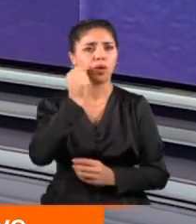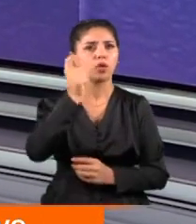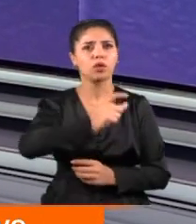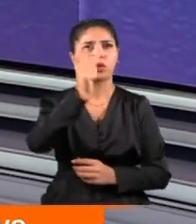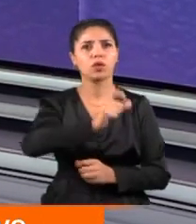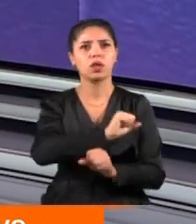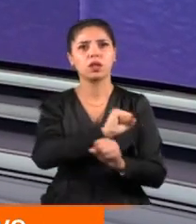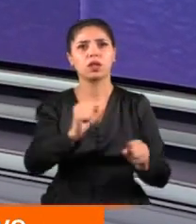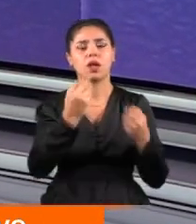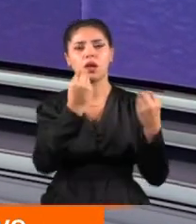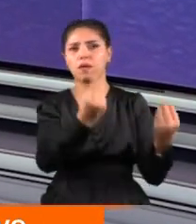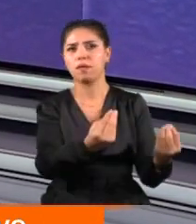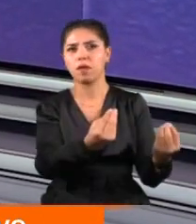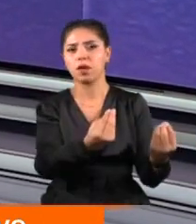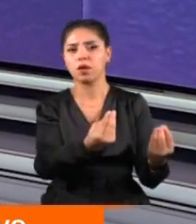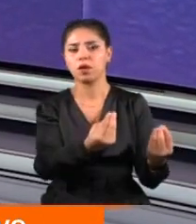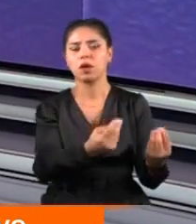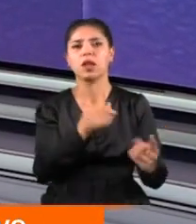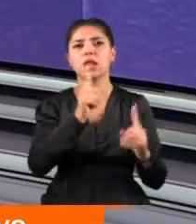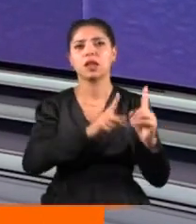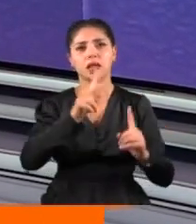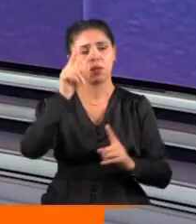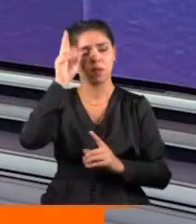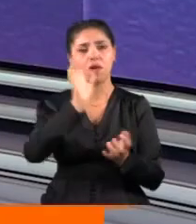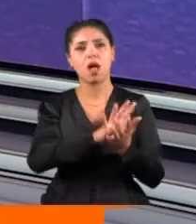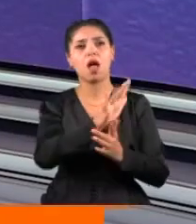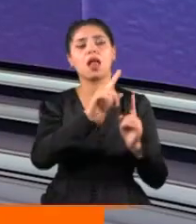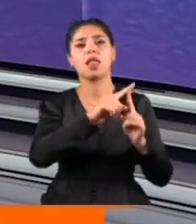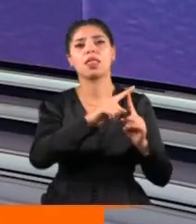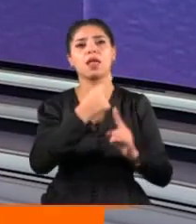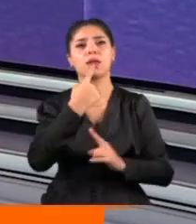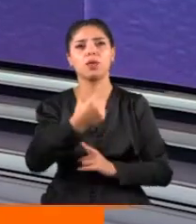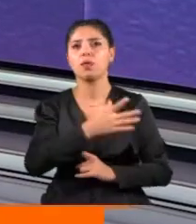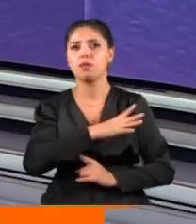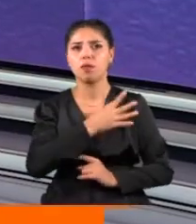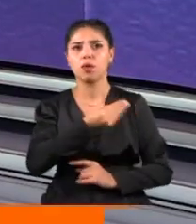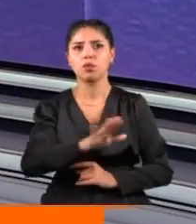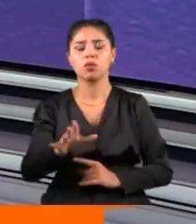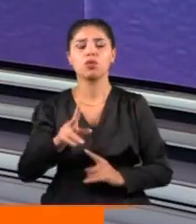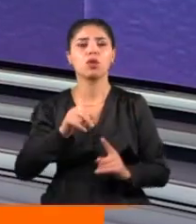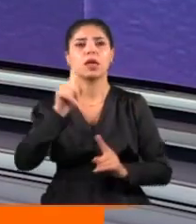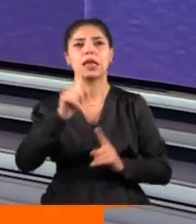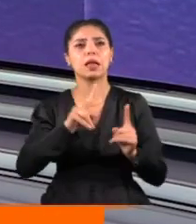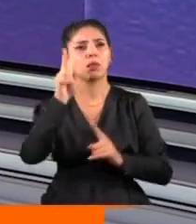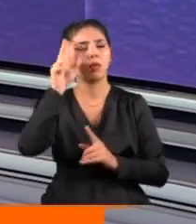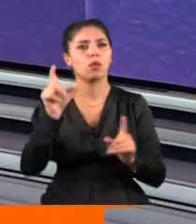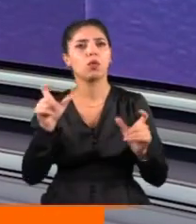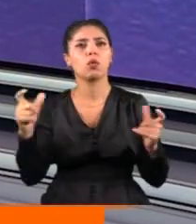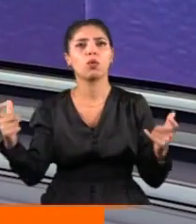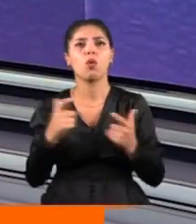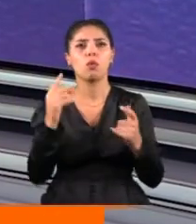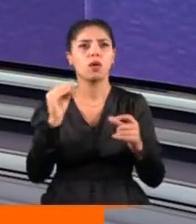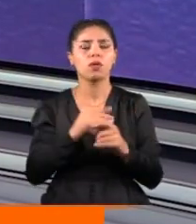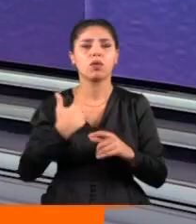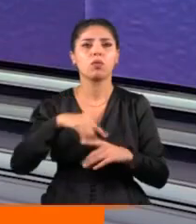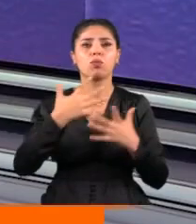yapmadıklarını bırakmıyor bu sanal mafya ya da mafyalar ve aileleri tehdit ediyorlar. Çocuklarımızı sanal mafyadan korumak için en büyük görev elbette